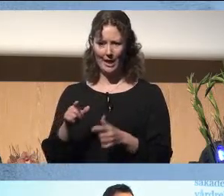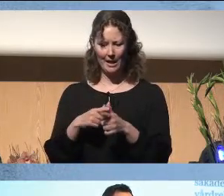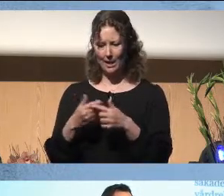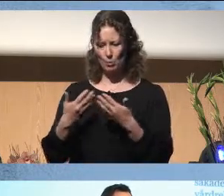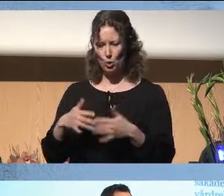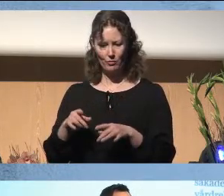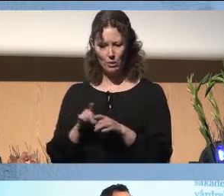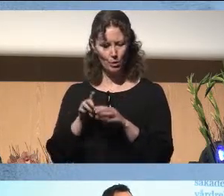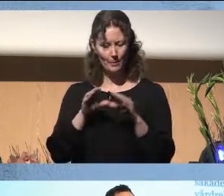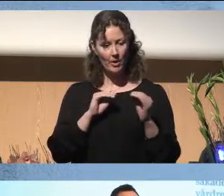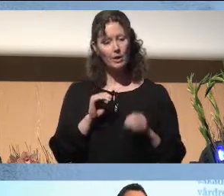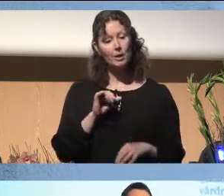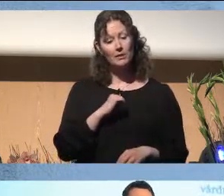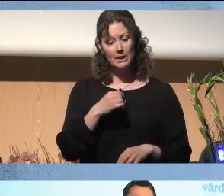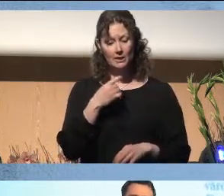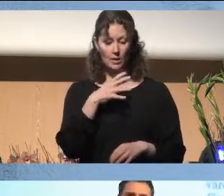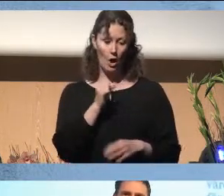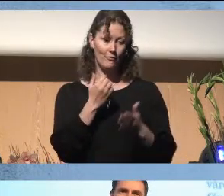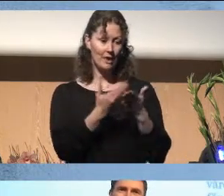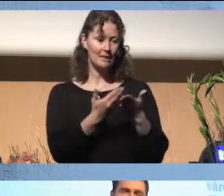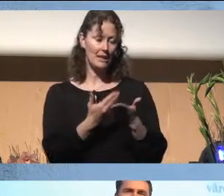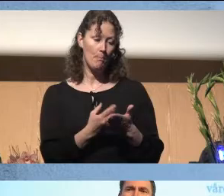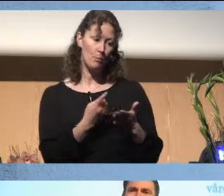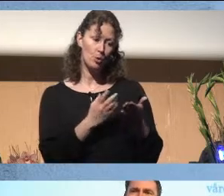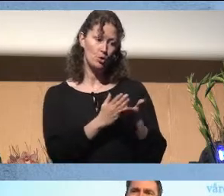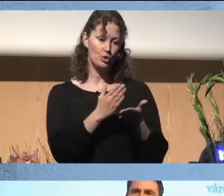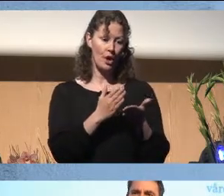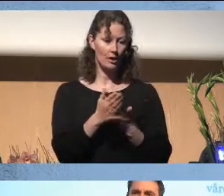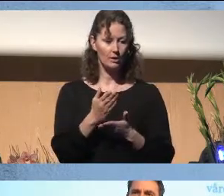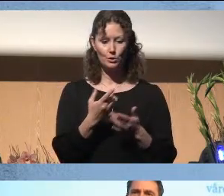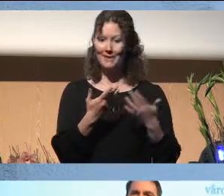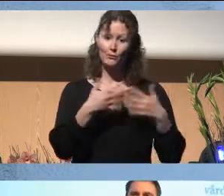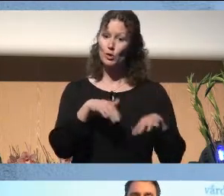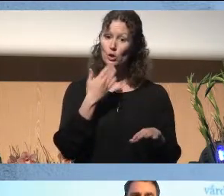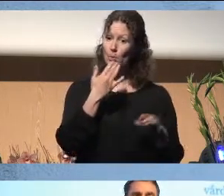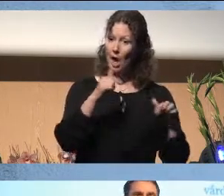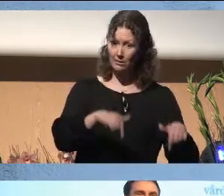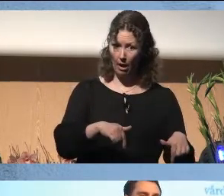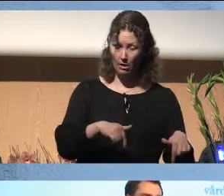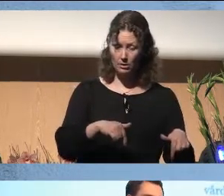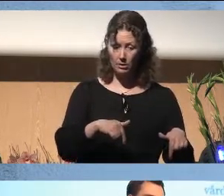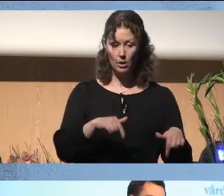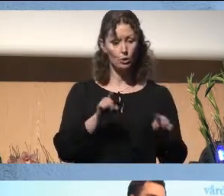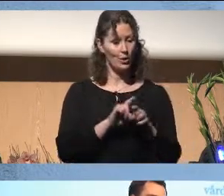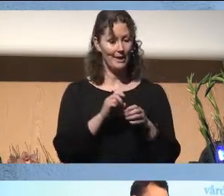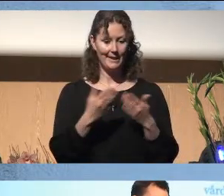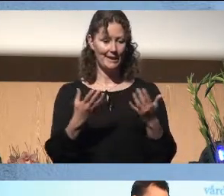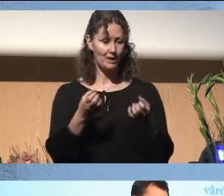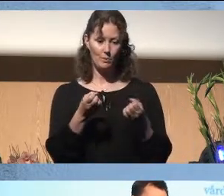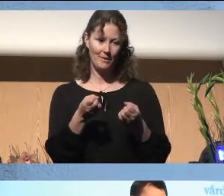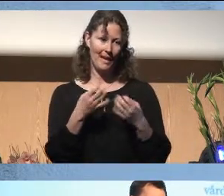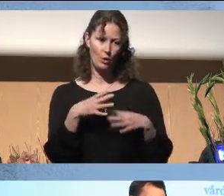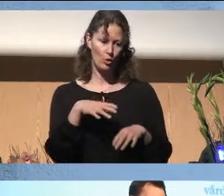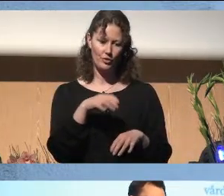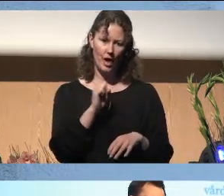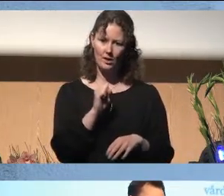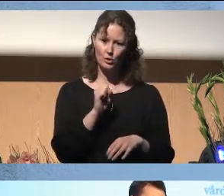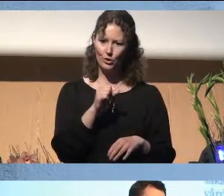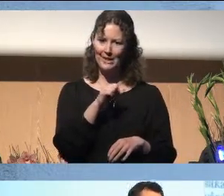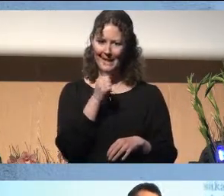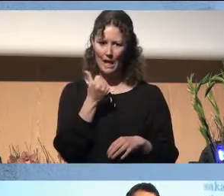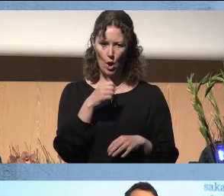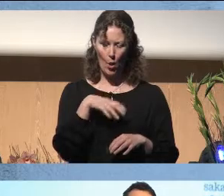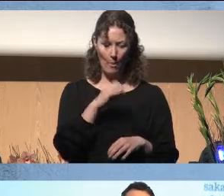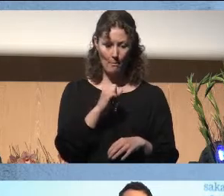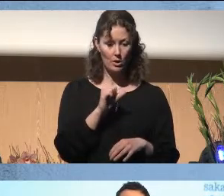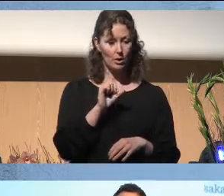omfattningen. Om jag tar exempel på saker som inte fungerar så bra idag, så är det ingen som behöver ta illa upp. För vi